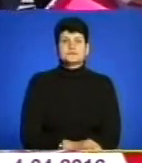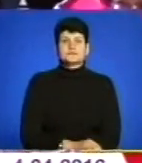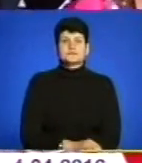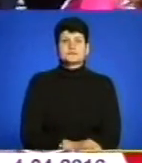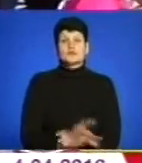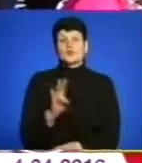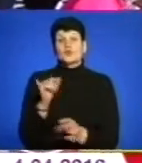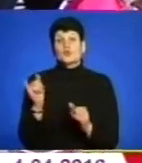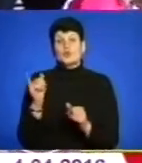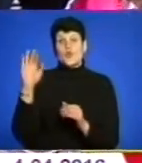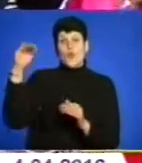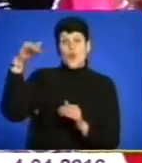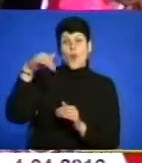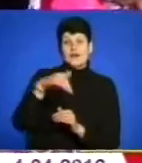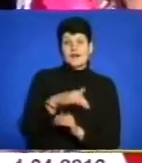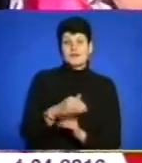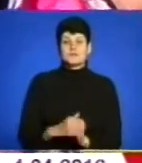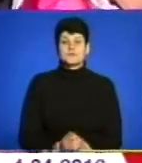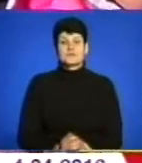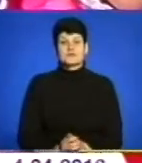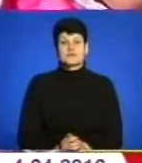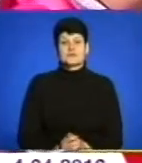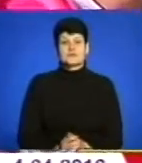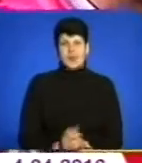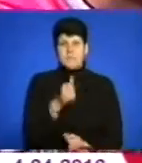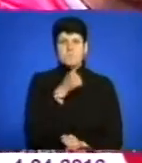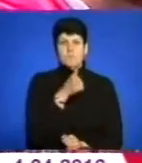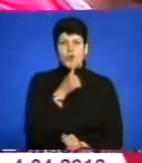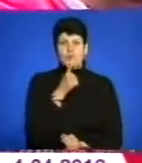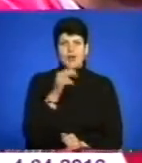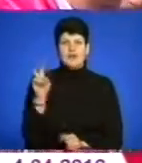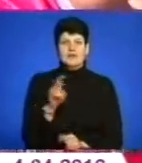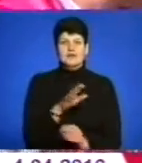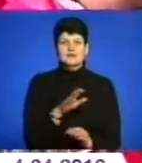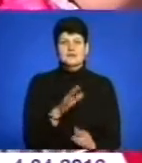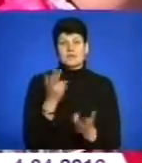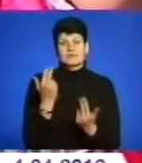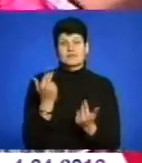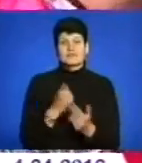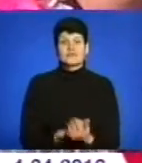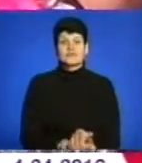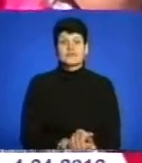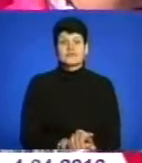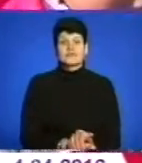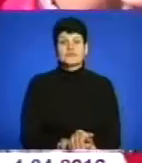Ну, горка. Вже пробувала на чомусь кататися? Так. На чому?